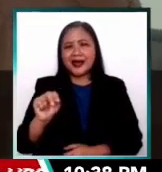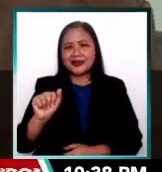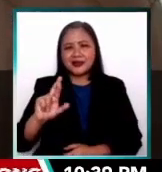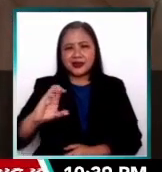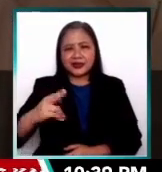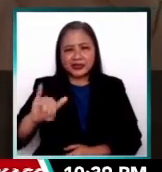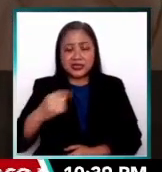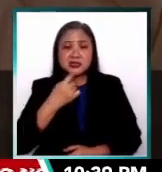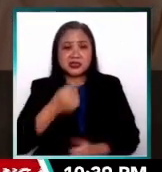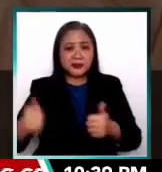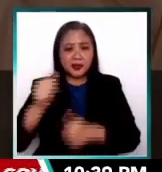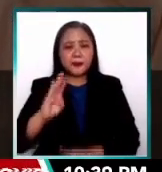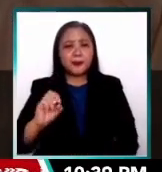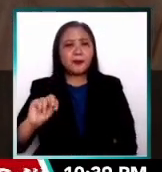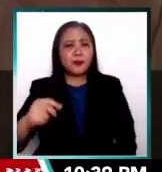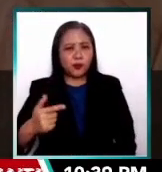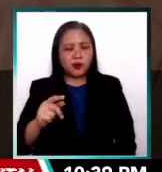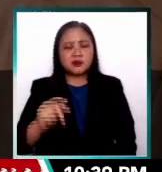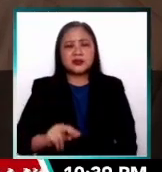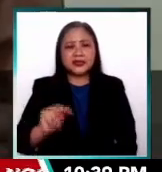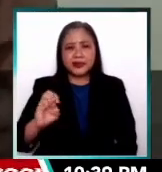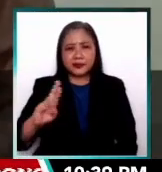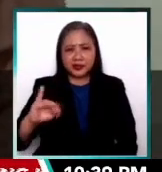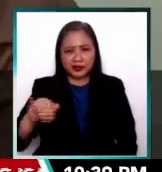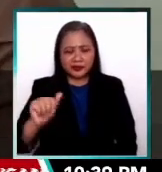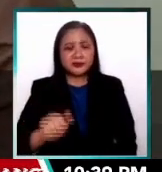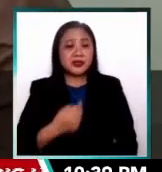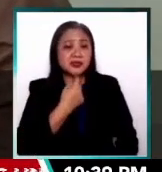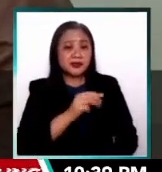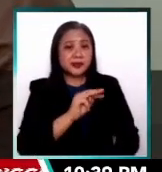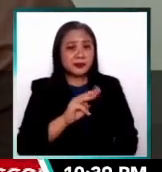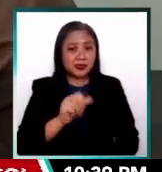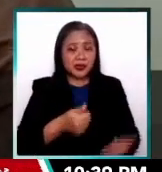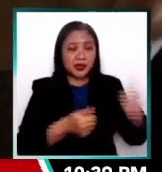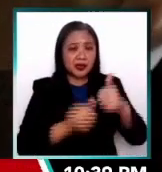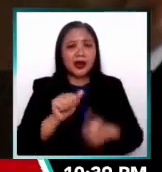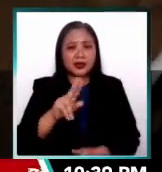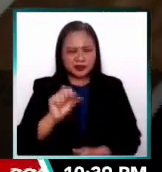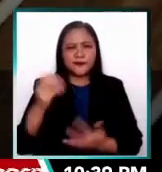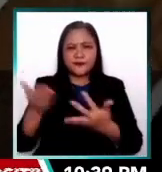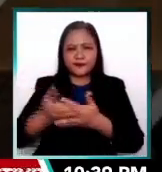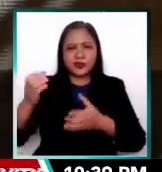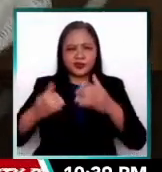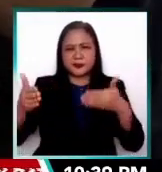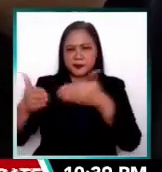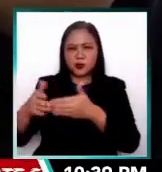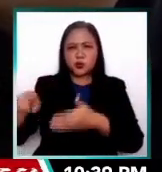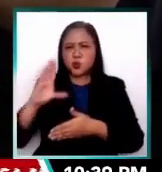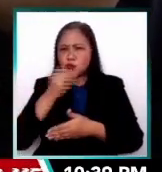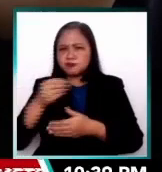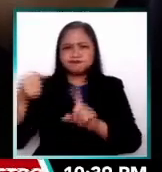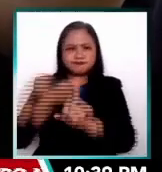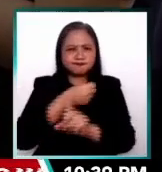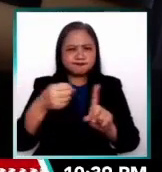Head Bong Nebriha. Sinabi naman ni MMDA Chairman Romando Artes na magsasampa sila ng kaso laban sa mga nambugbog sa mga